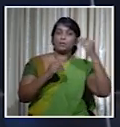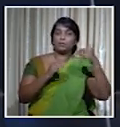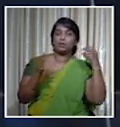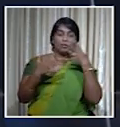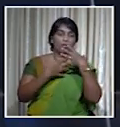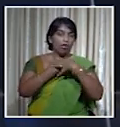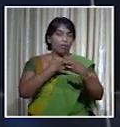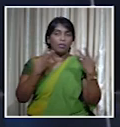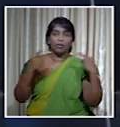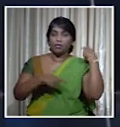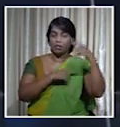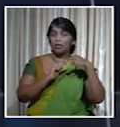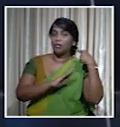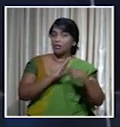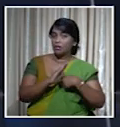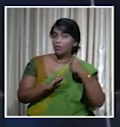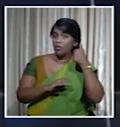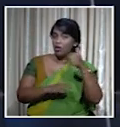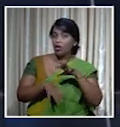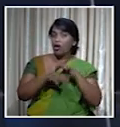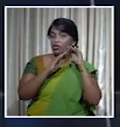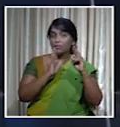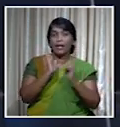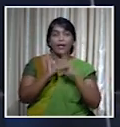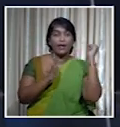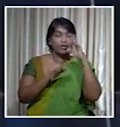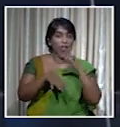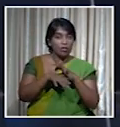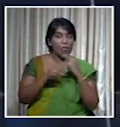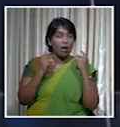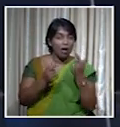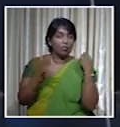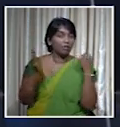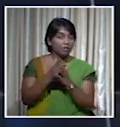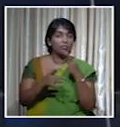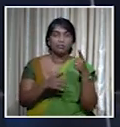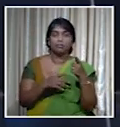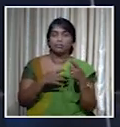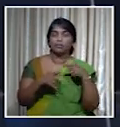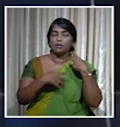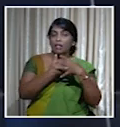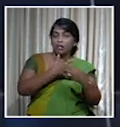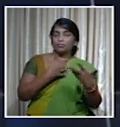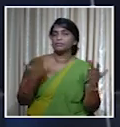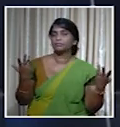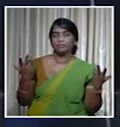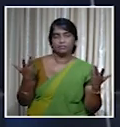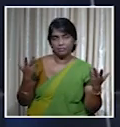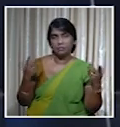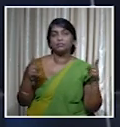එක ගන්න මැෂින් එකක් නැත්තම් ලංකාවේ තියෙන හොඳම රෝහල ජාතික රෝහලේ හදිසි අනතුරු ඒකකේ. ඉතින් කවර කතාවද? ඒ